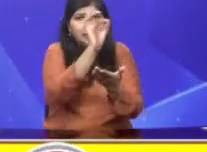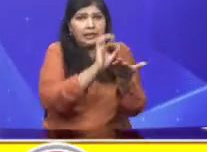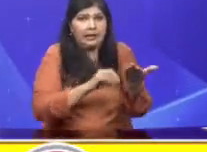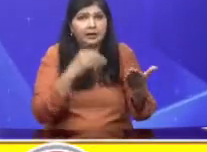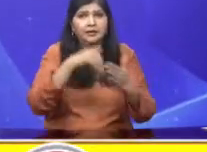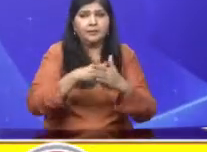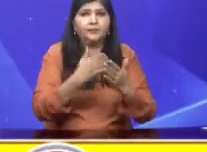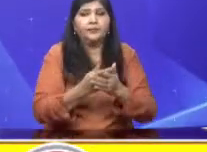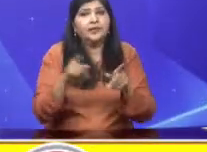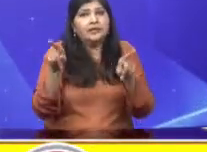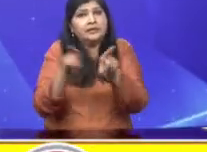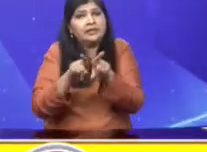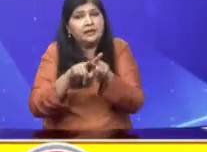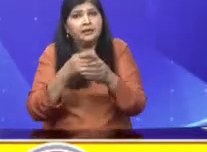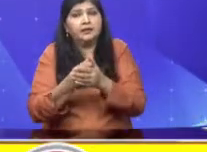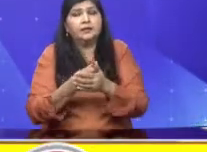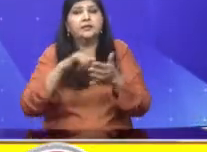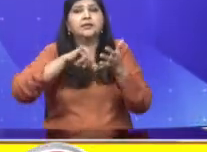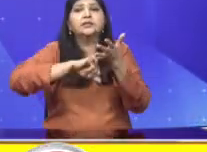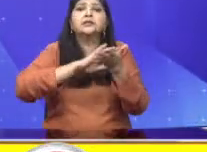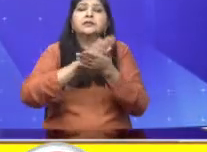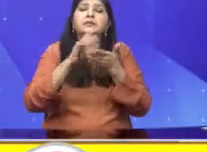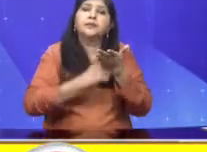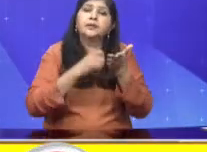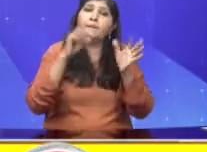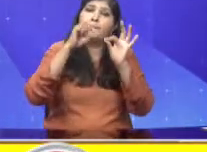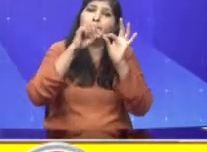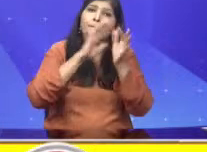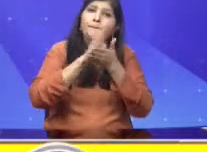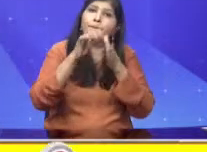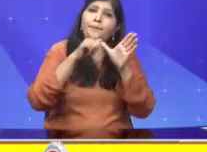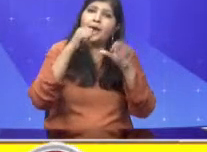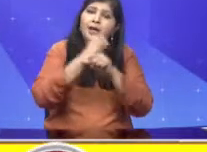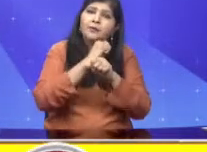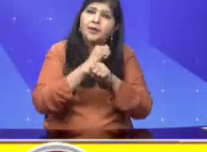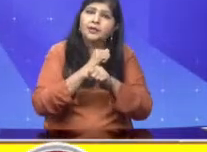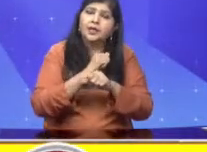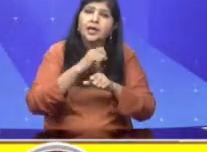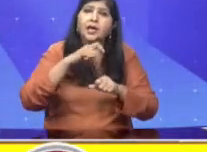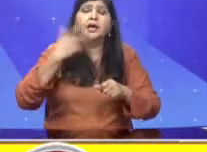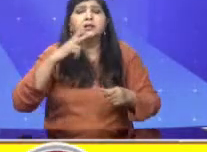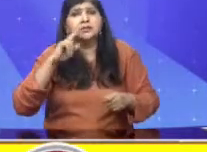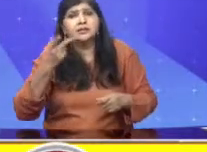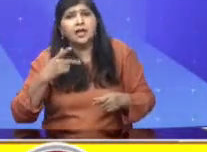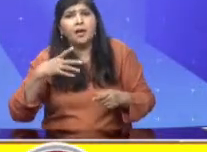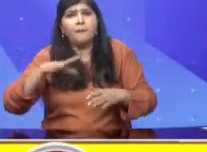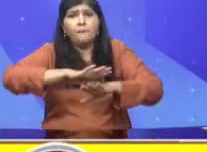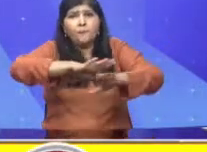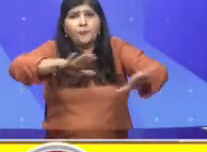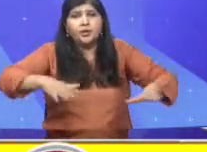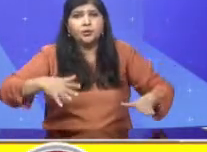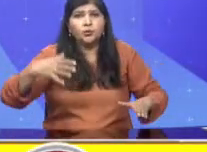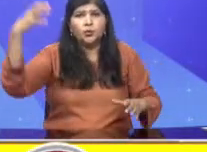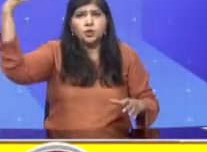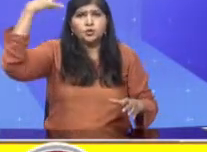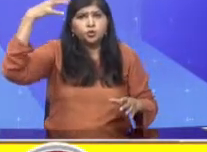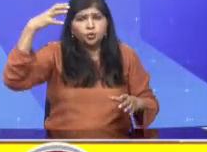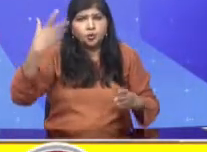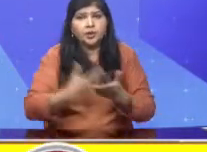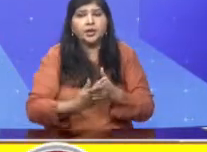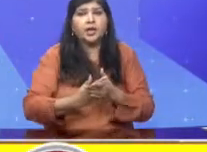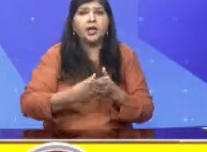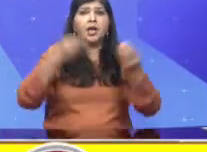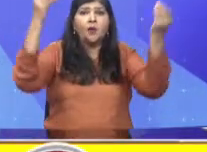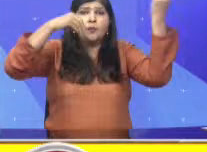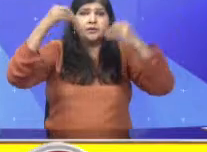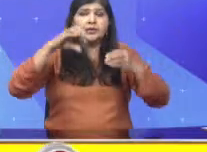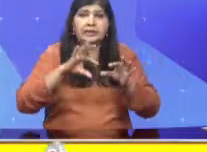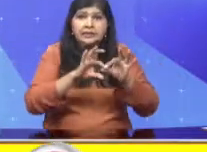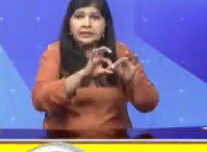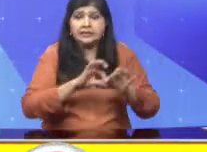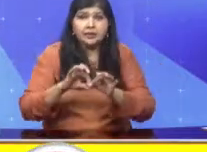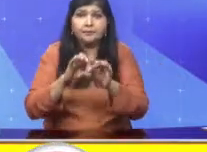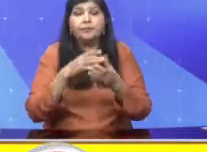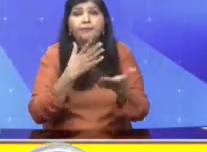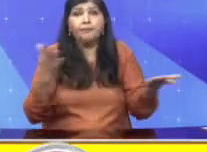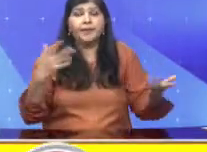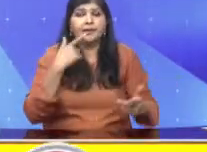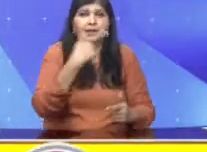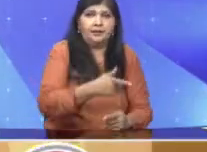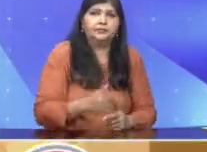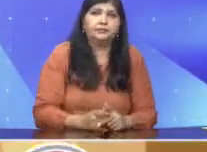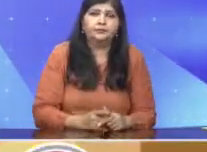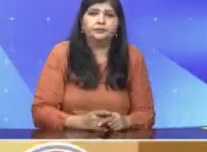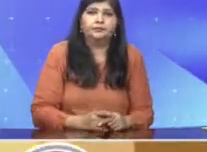इस